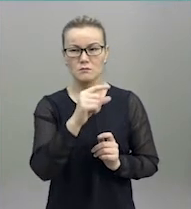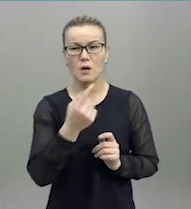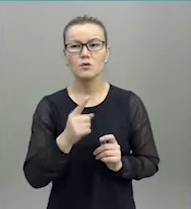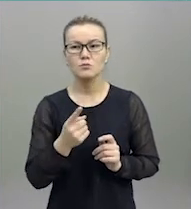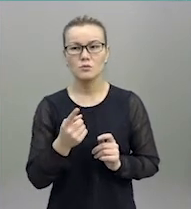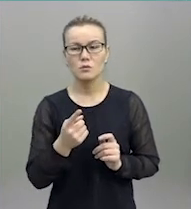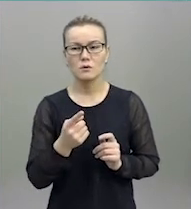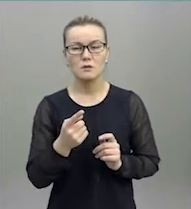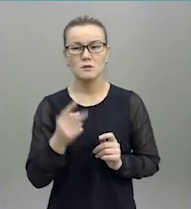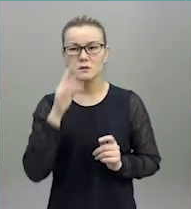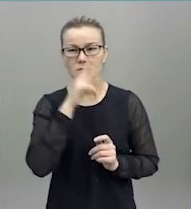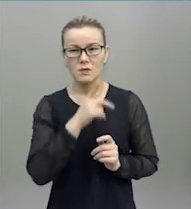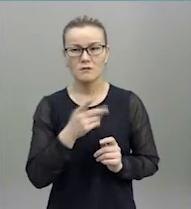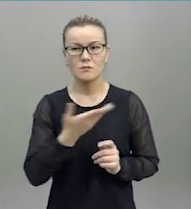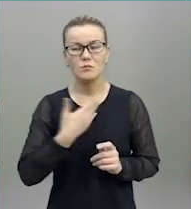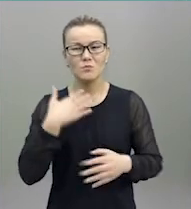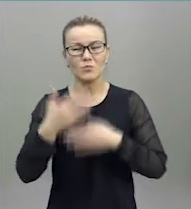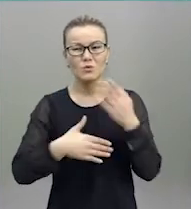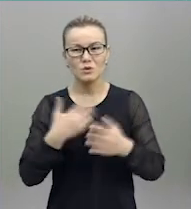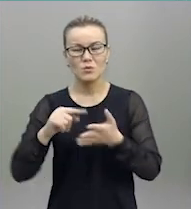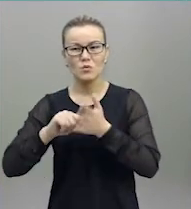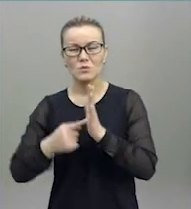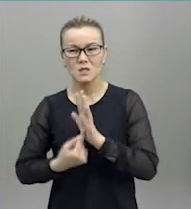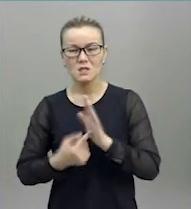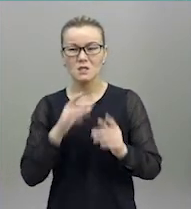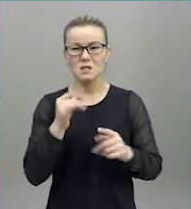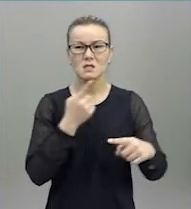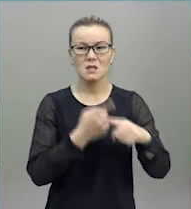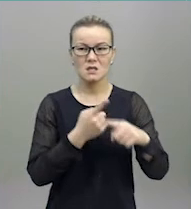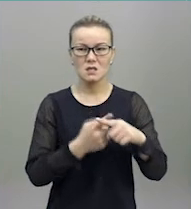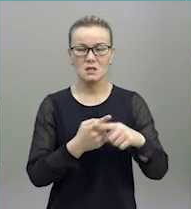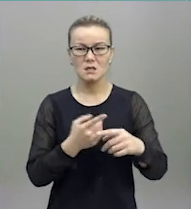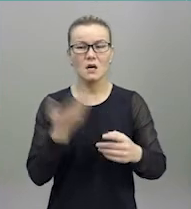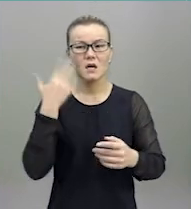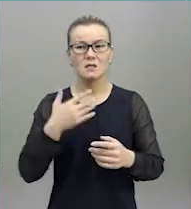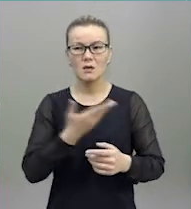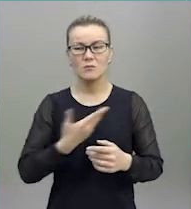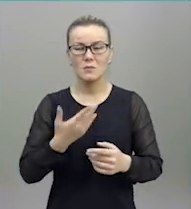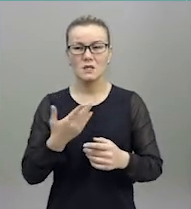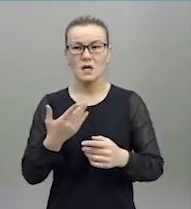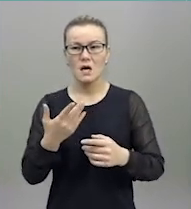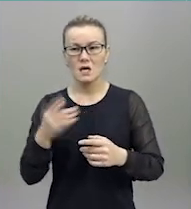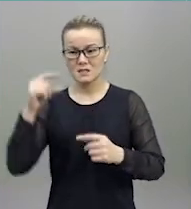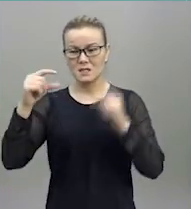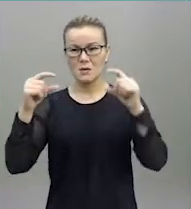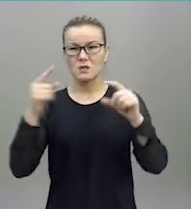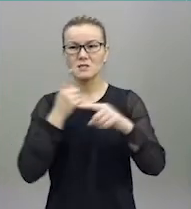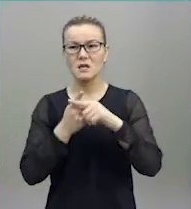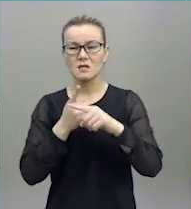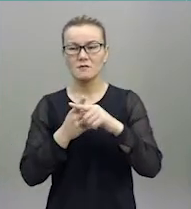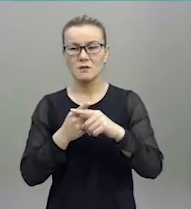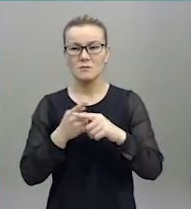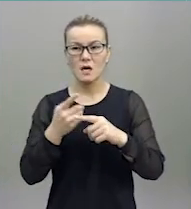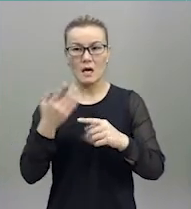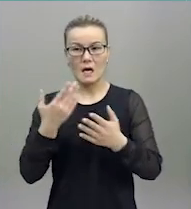чего потому что мы путаем умножение и сложение когда мы степени складываем при